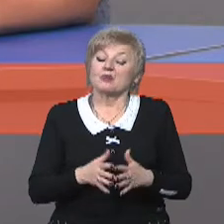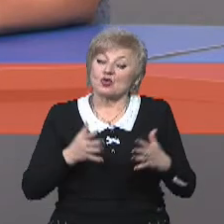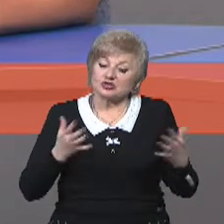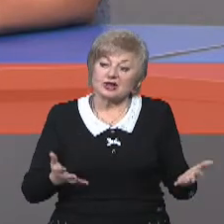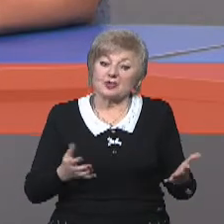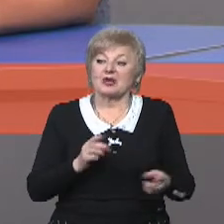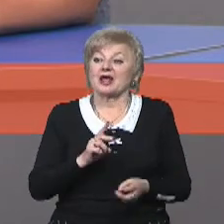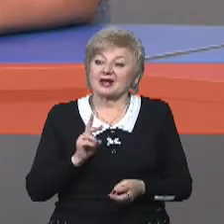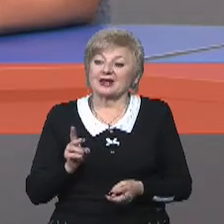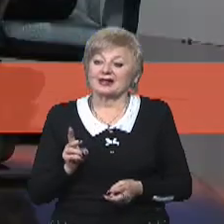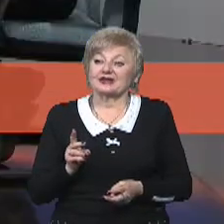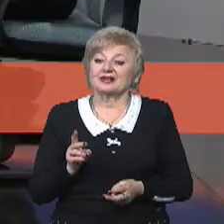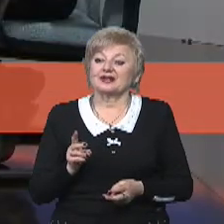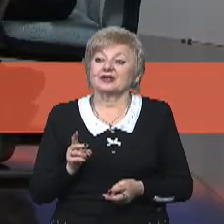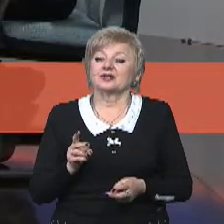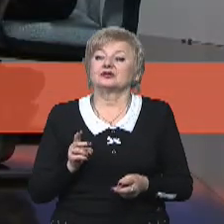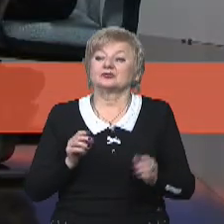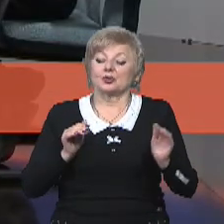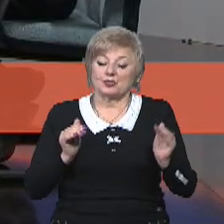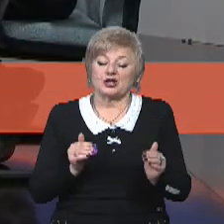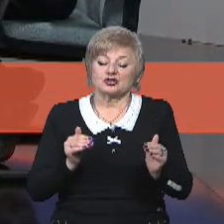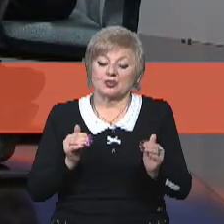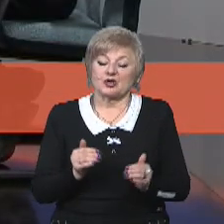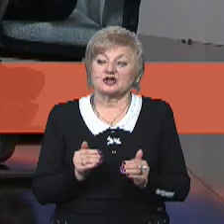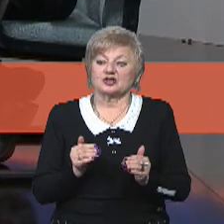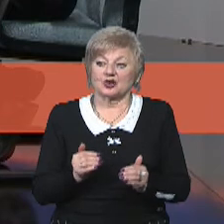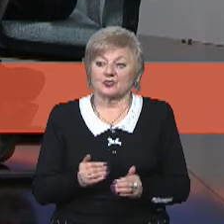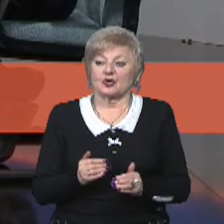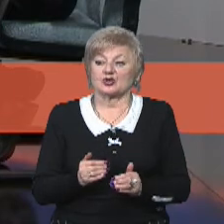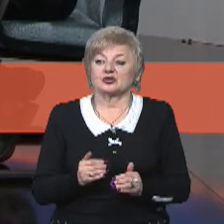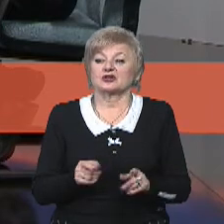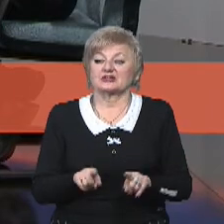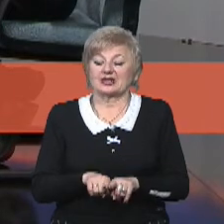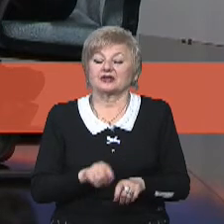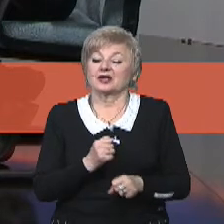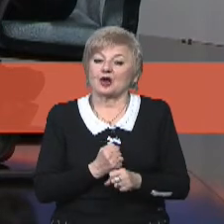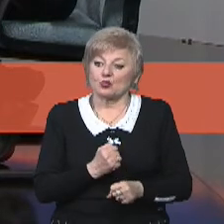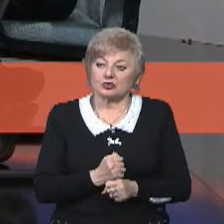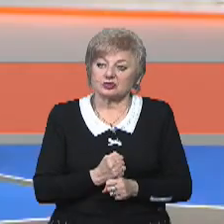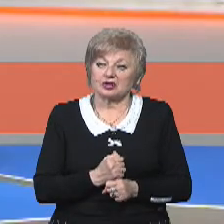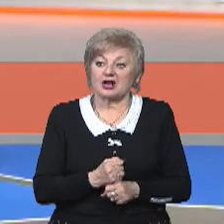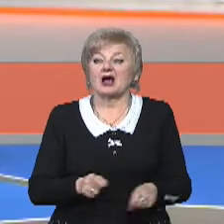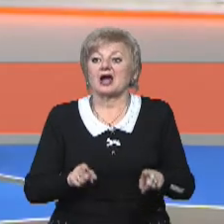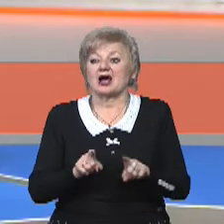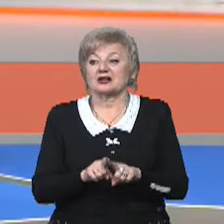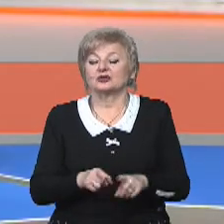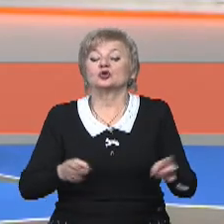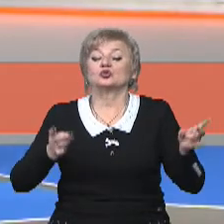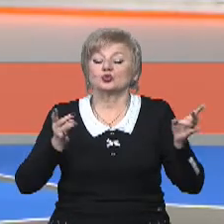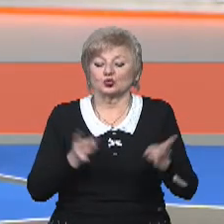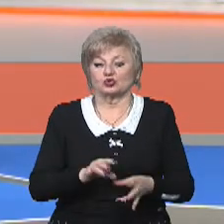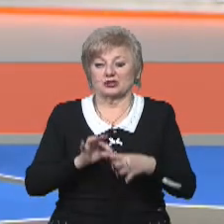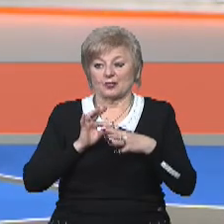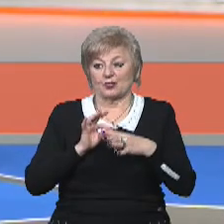які все зменшується і зменшується обсяг археологічних робіт. А такі потрібно